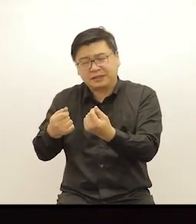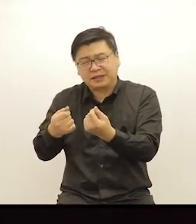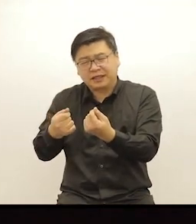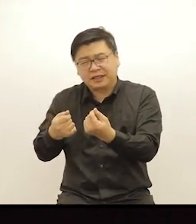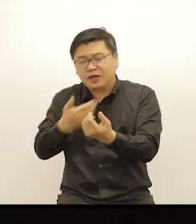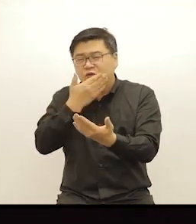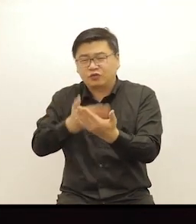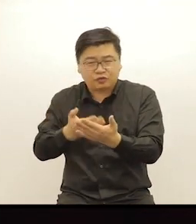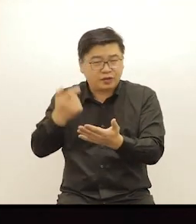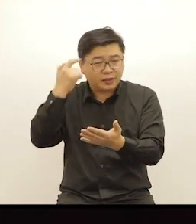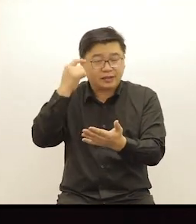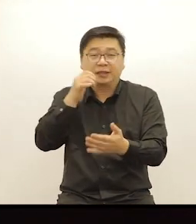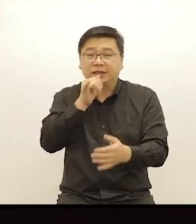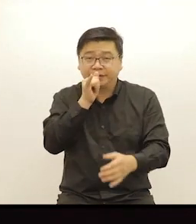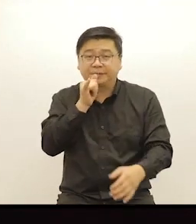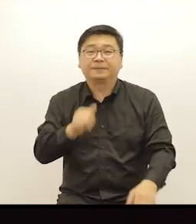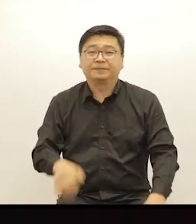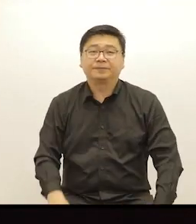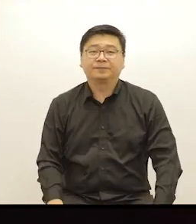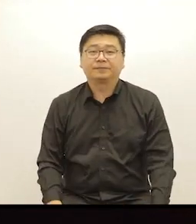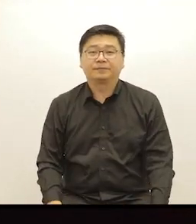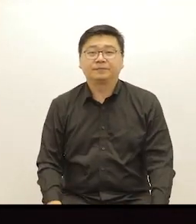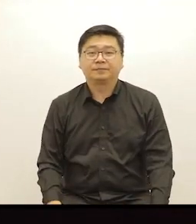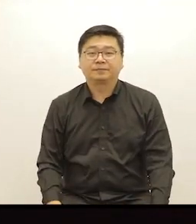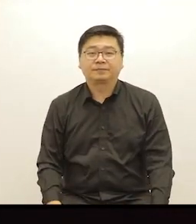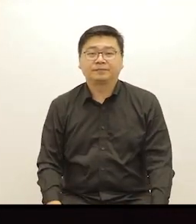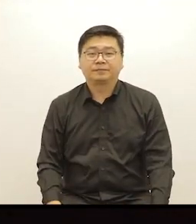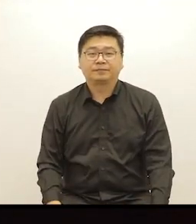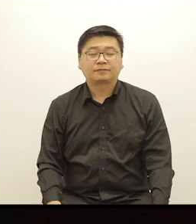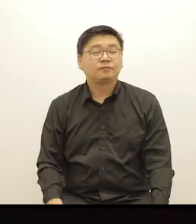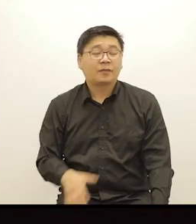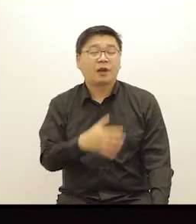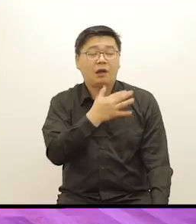어떤 좀 약간 중대한 생각이 들거든요. 네.